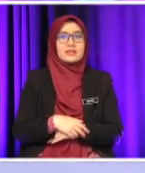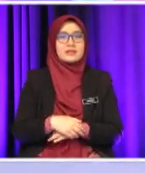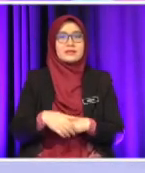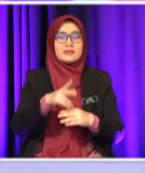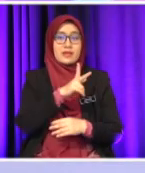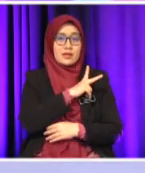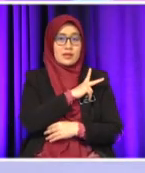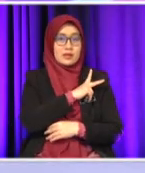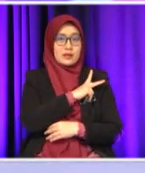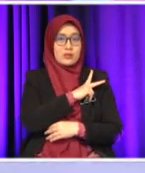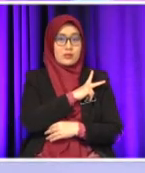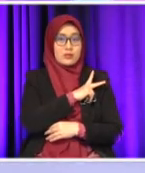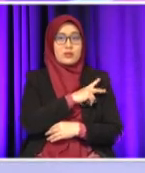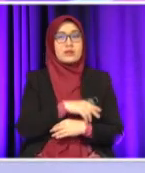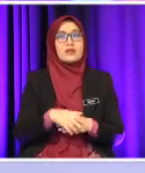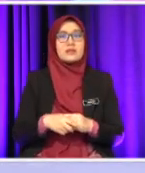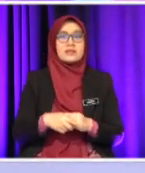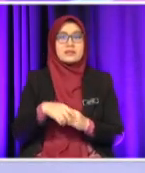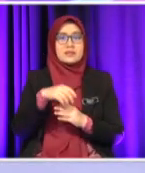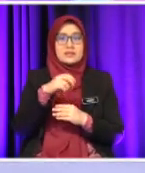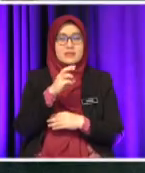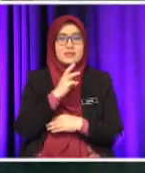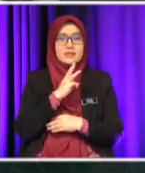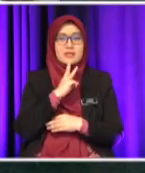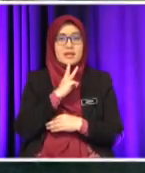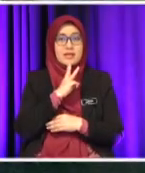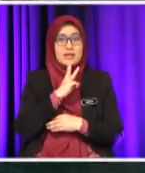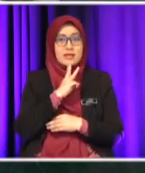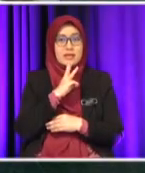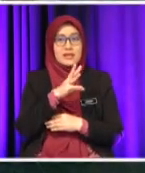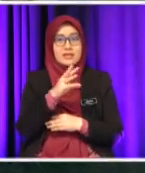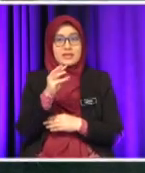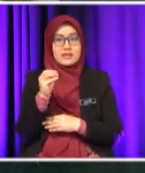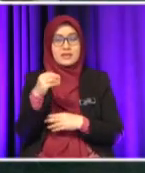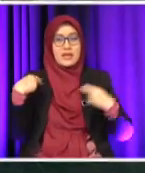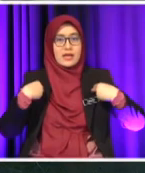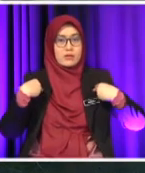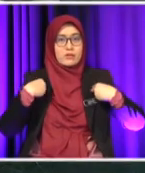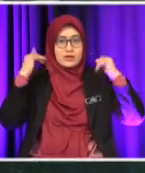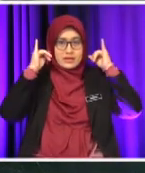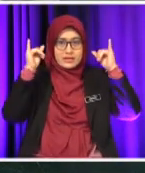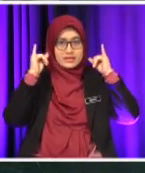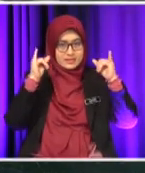MPV Aqua kultu dan haruan rekreasi Assalamualaikum apa kabar Waalaikumsalam